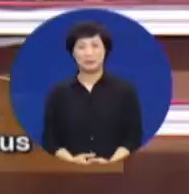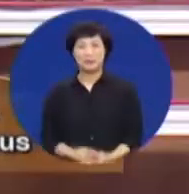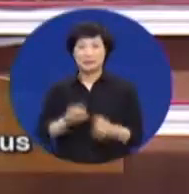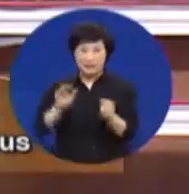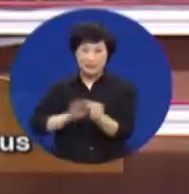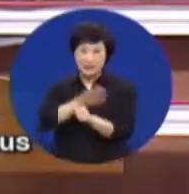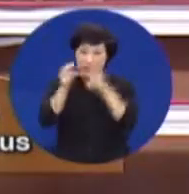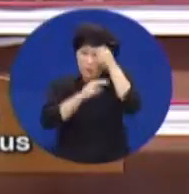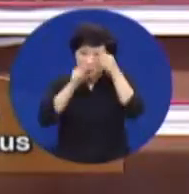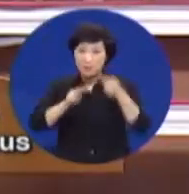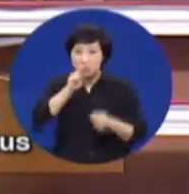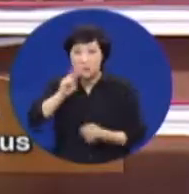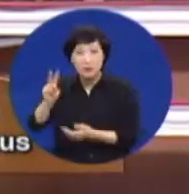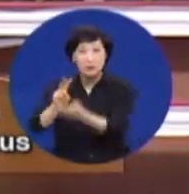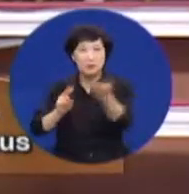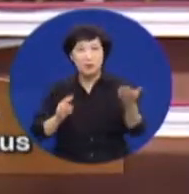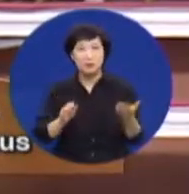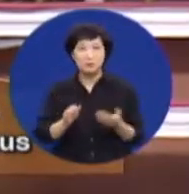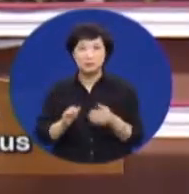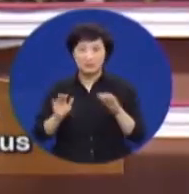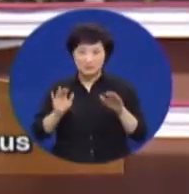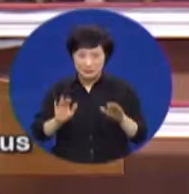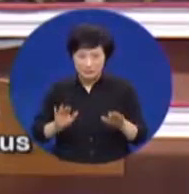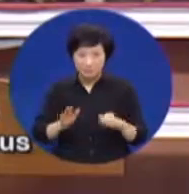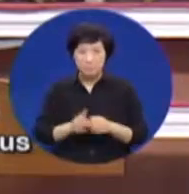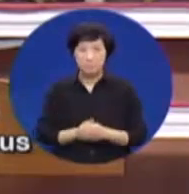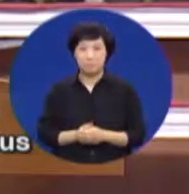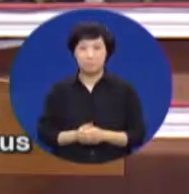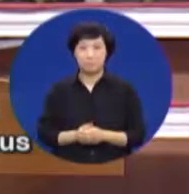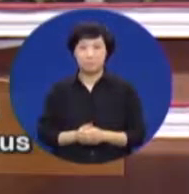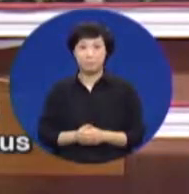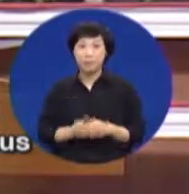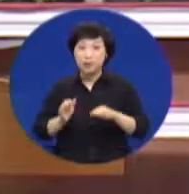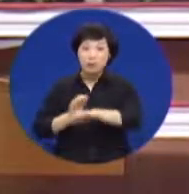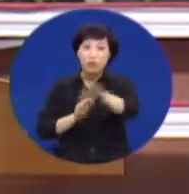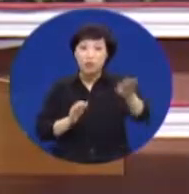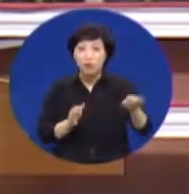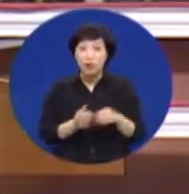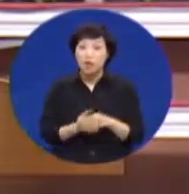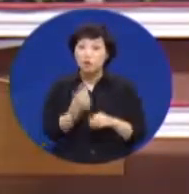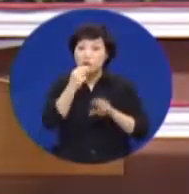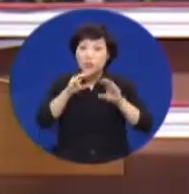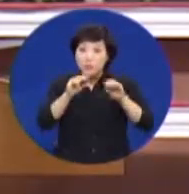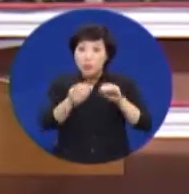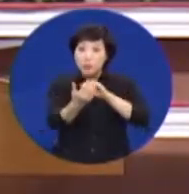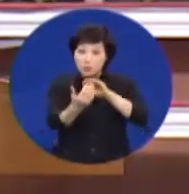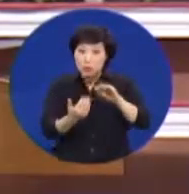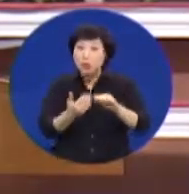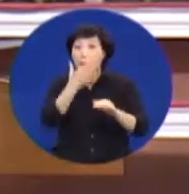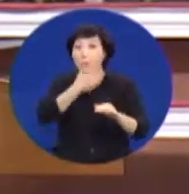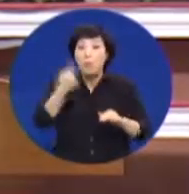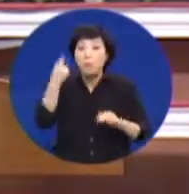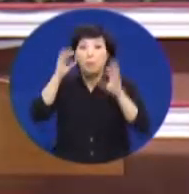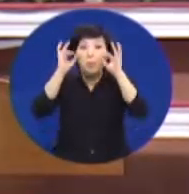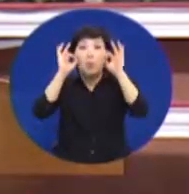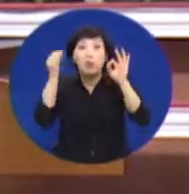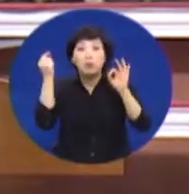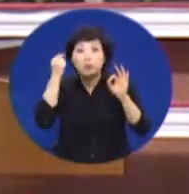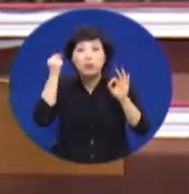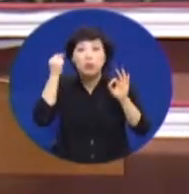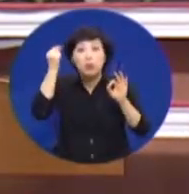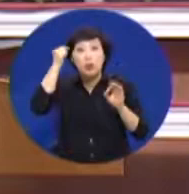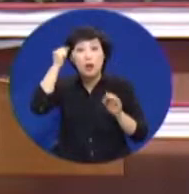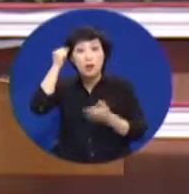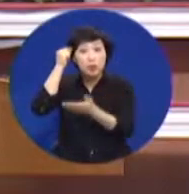사랑하는 동도 여러분, 그러니까 왜 사람이 숨지기 전에 복음을 들어야 하느냐.